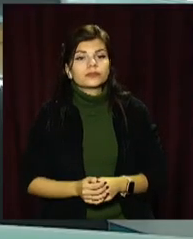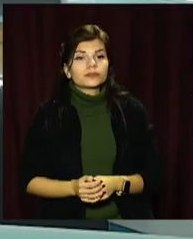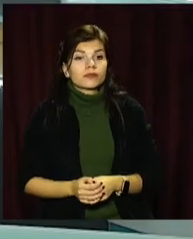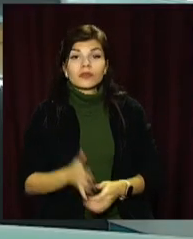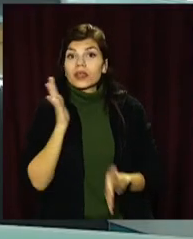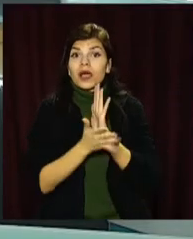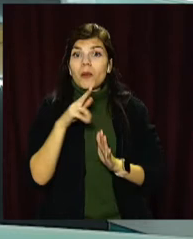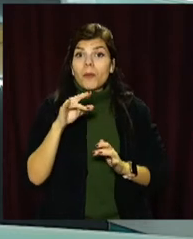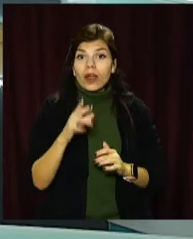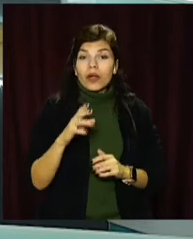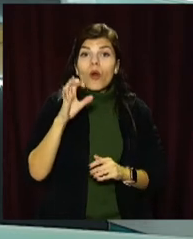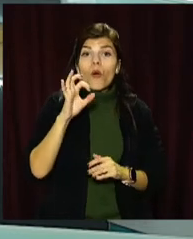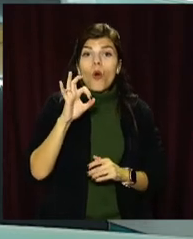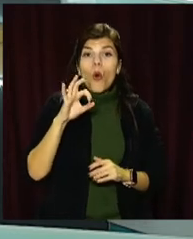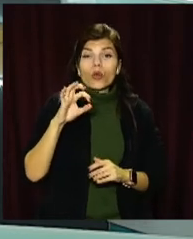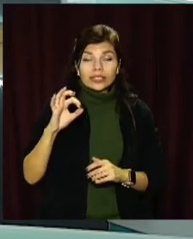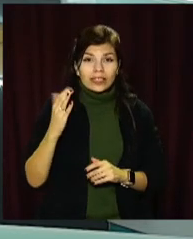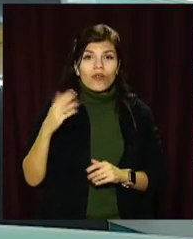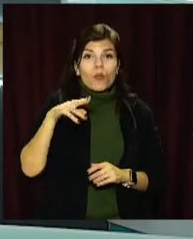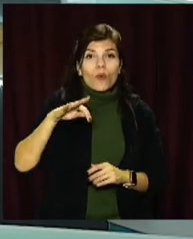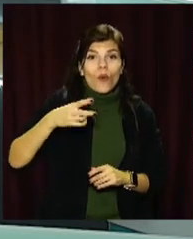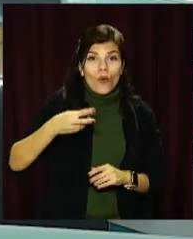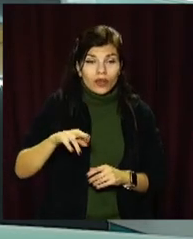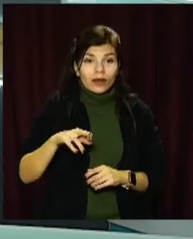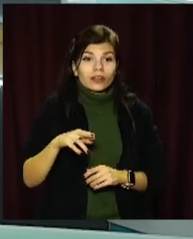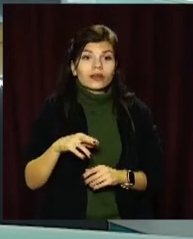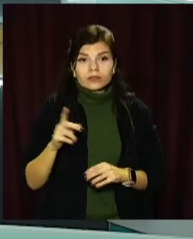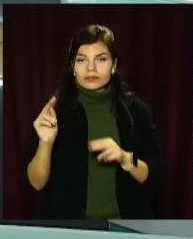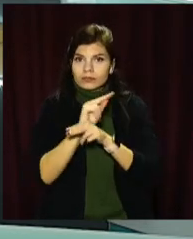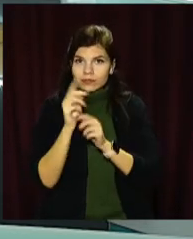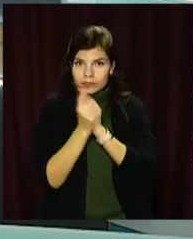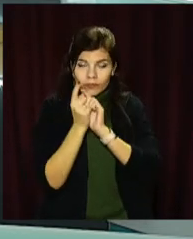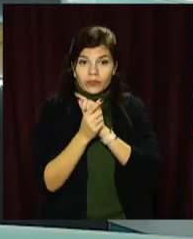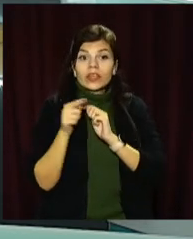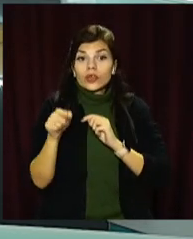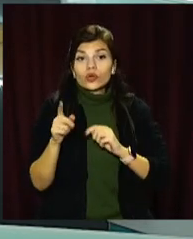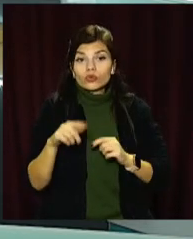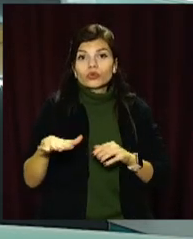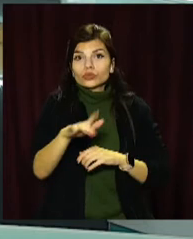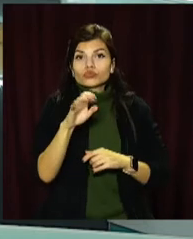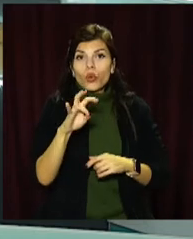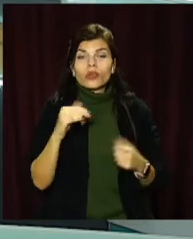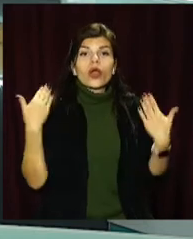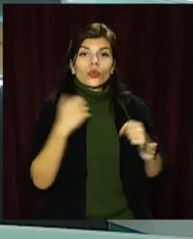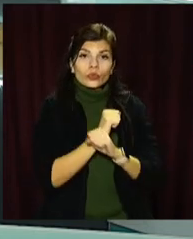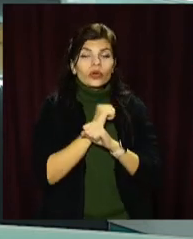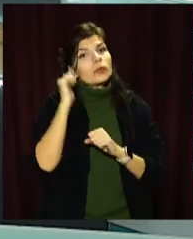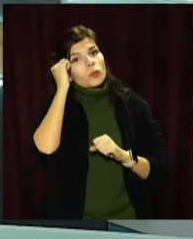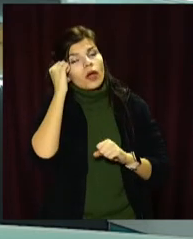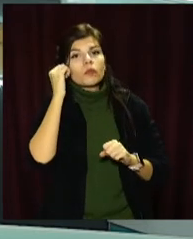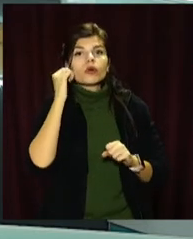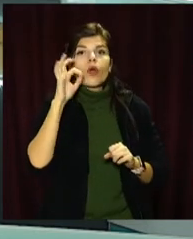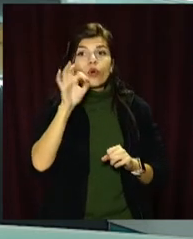Парк Олександра Поля. Севастопольський парк Дніпра реконструюють, і він одночасно буде зоною відпочинку та пам'ятним місцем на